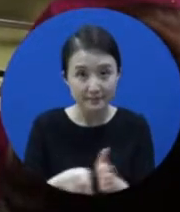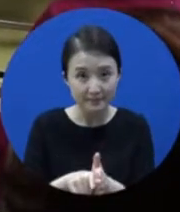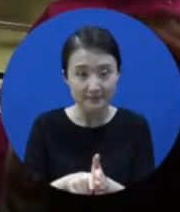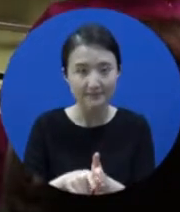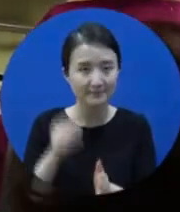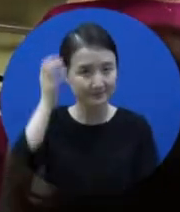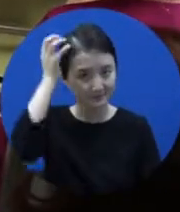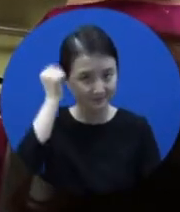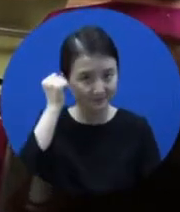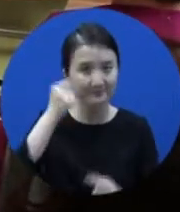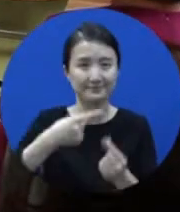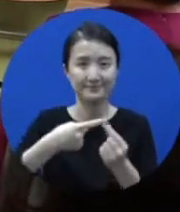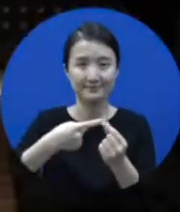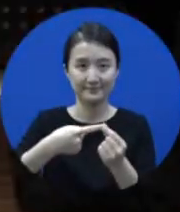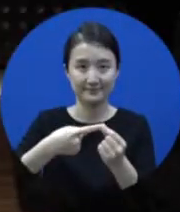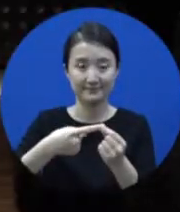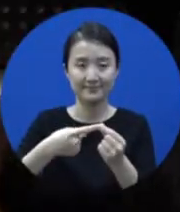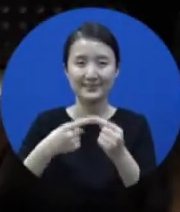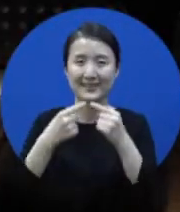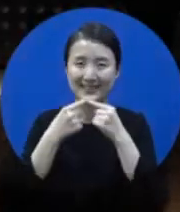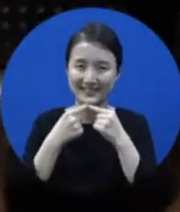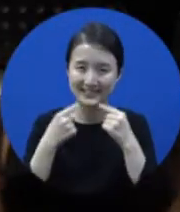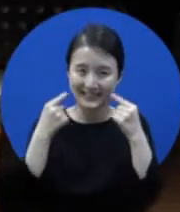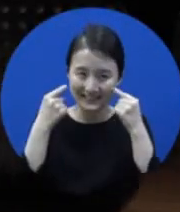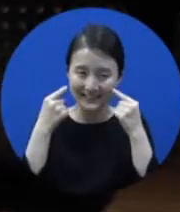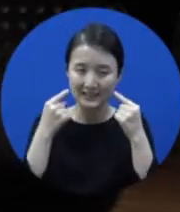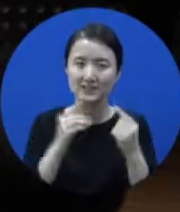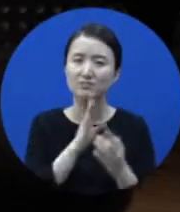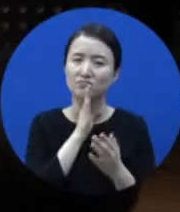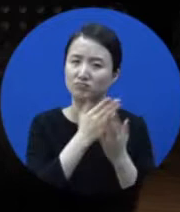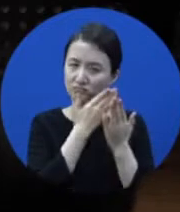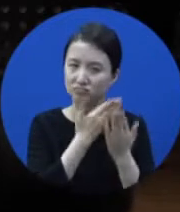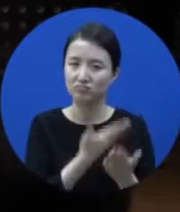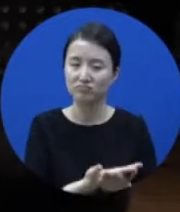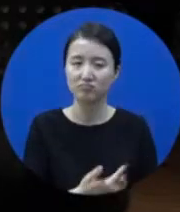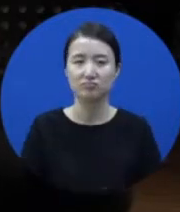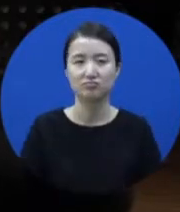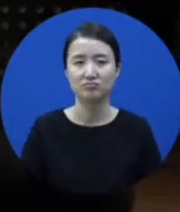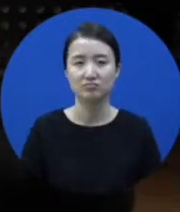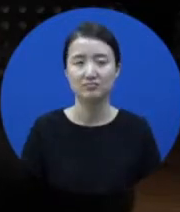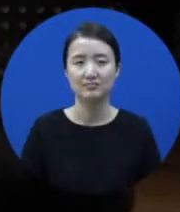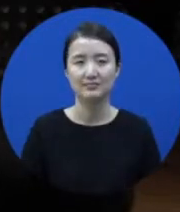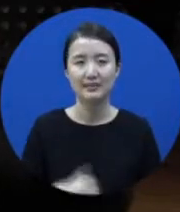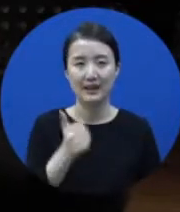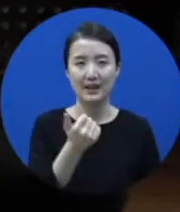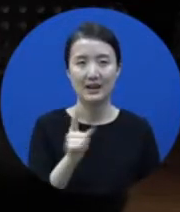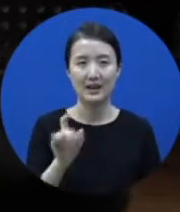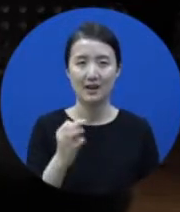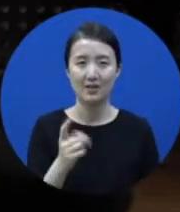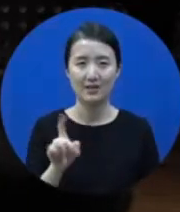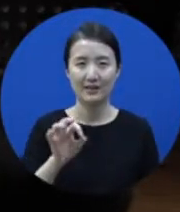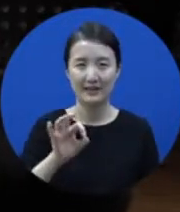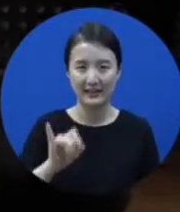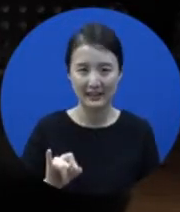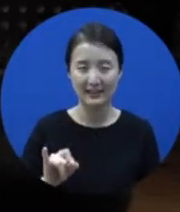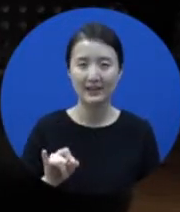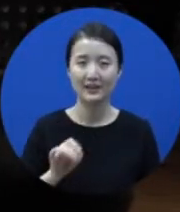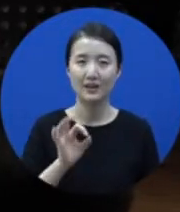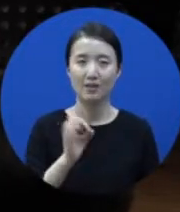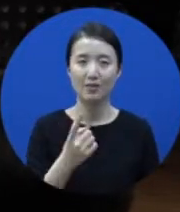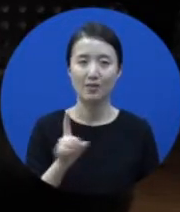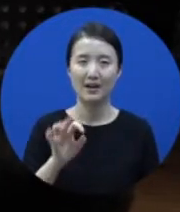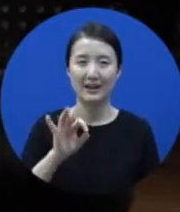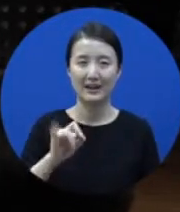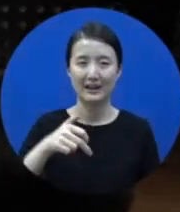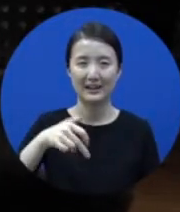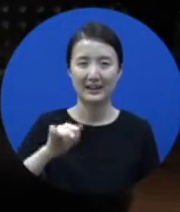하셔야 됩니다. 그래서 제가 아까 하와이 와이키키? 예. 그 저한테 누가 물어봐요. 한 가지 팁만 알려줘. 말 잘하려면 어떻게 해야